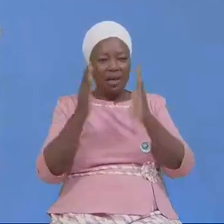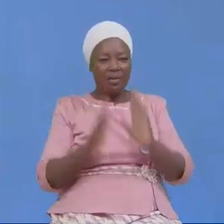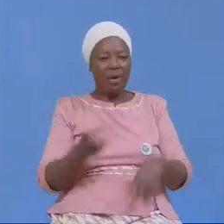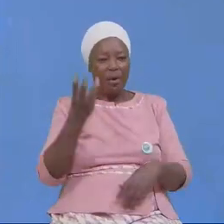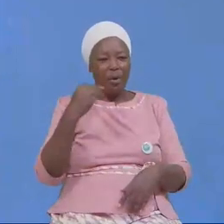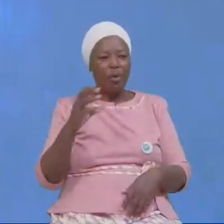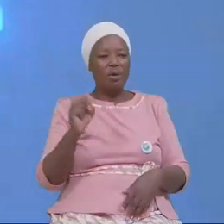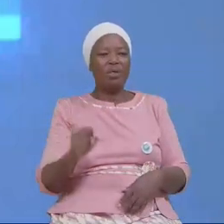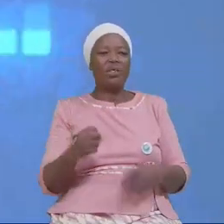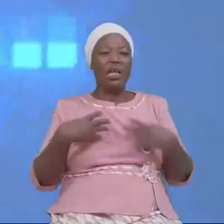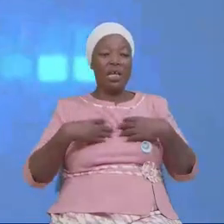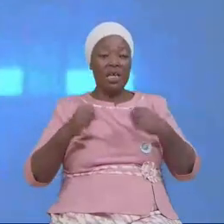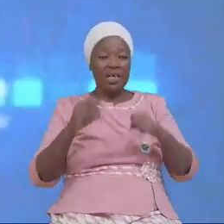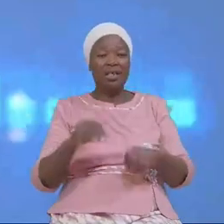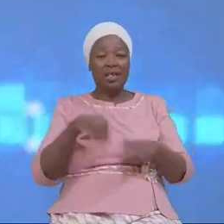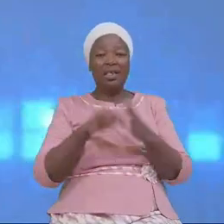était guéri